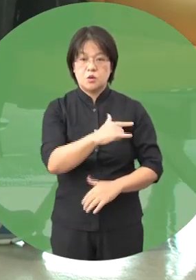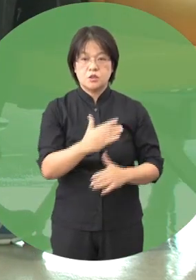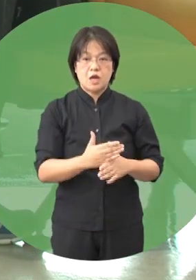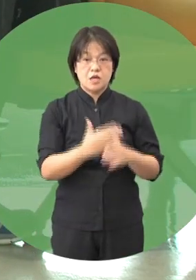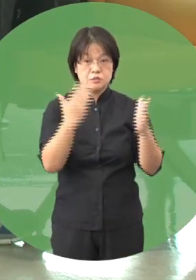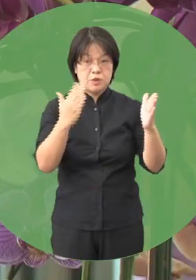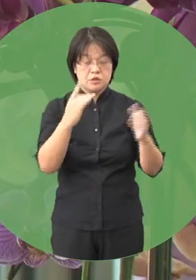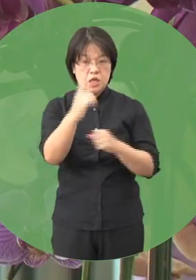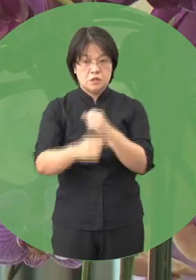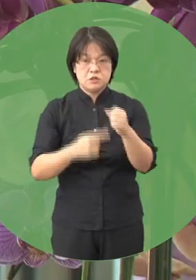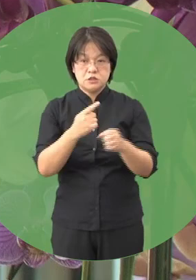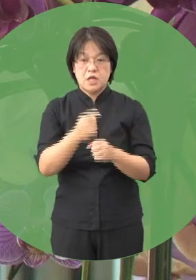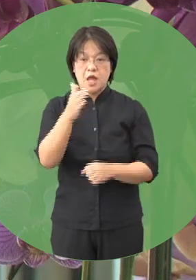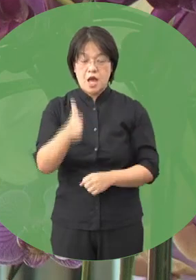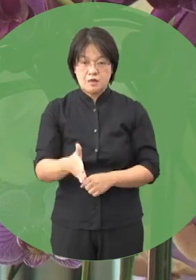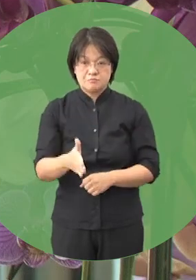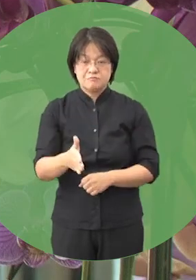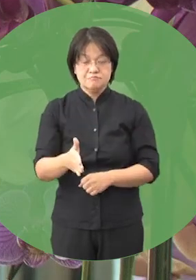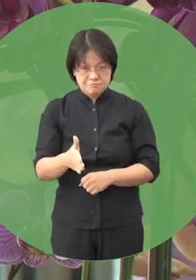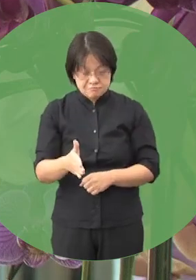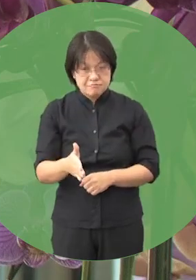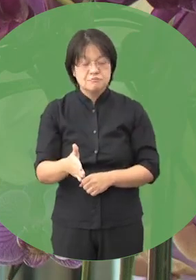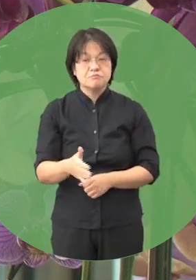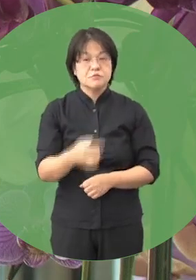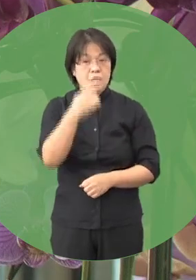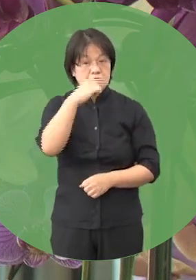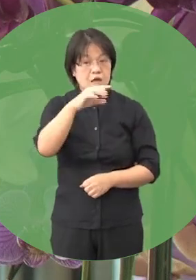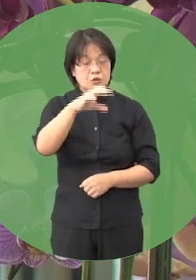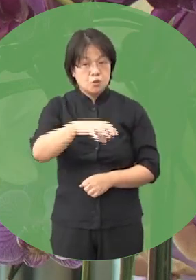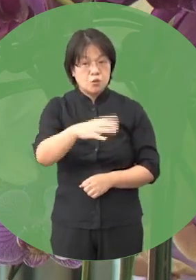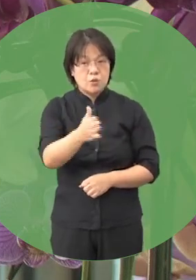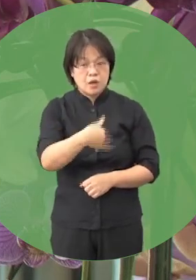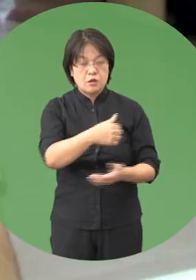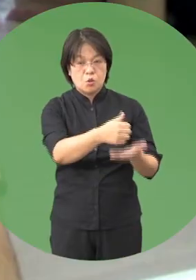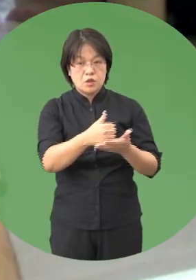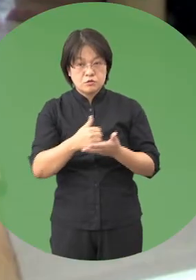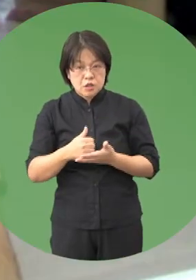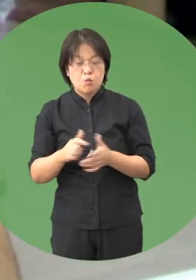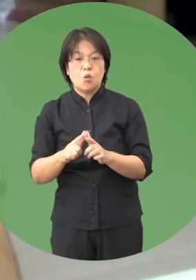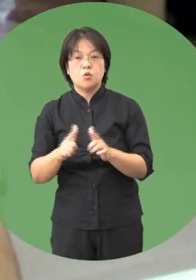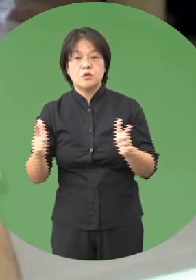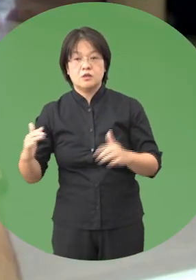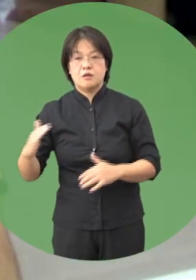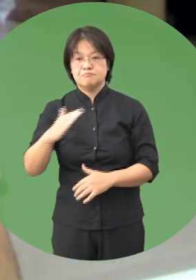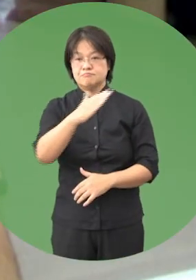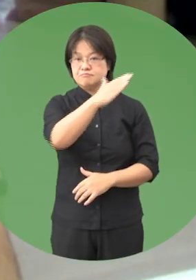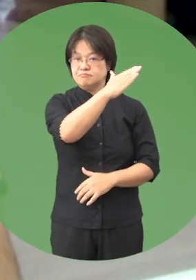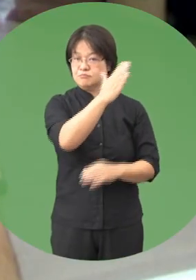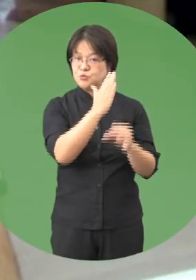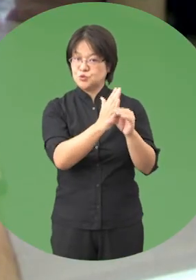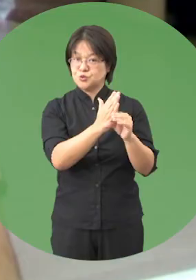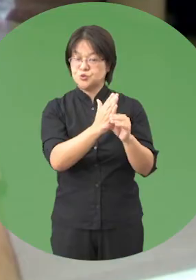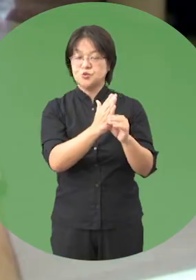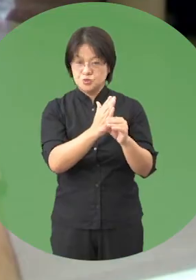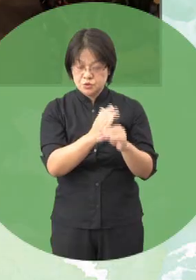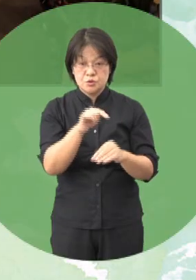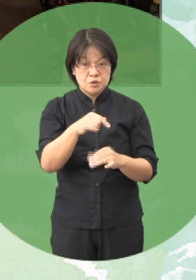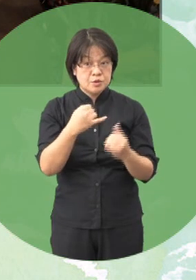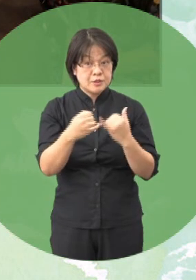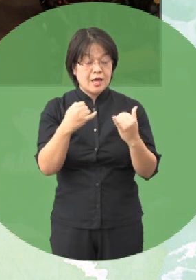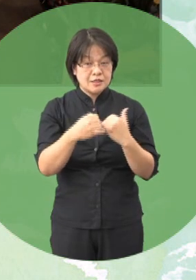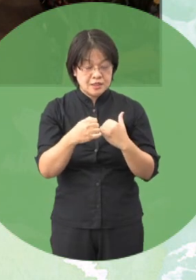半がたちタイからの観光客も右肩上がりで増えていますこのようにアセアン地域を中新に